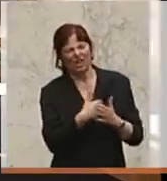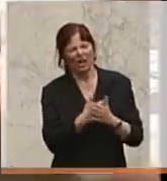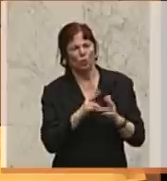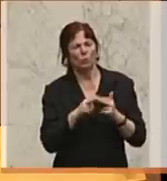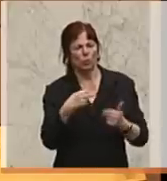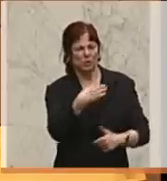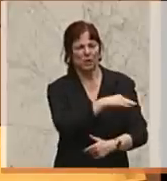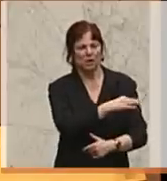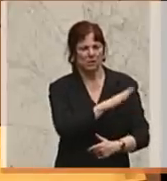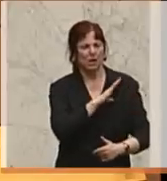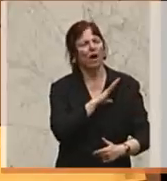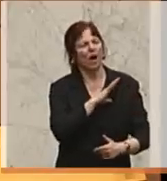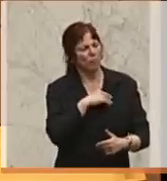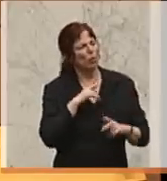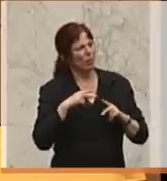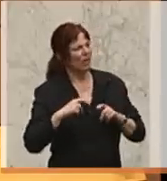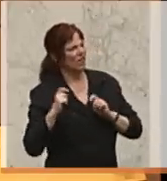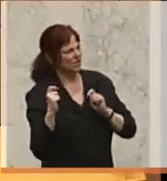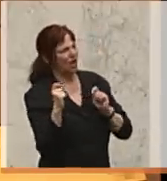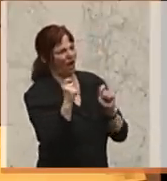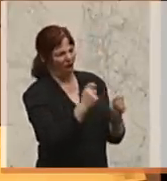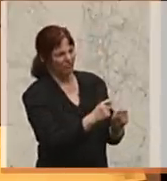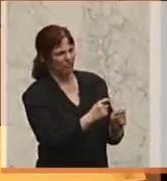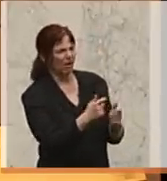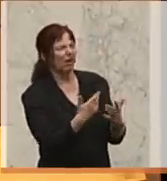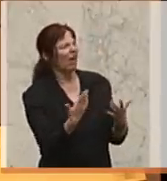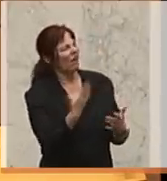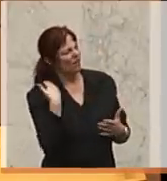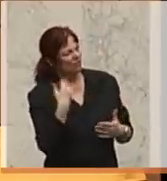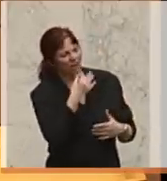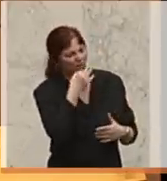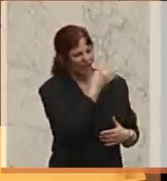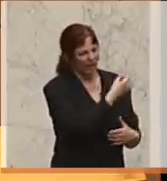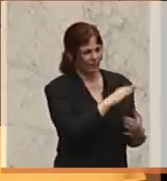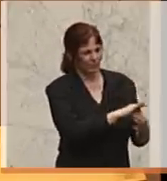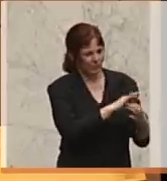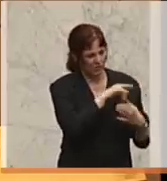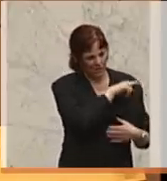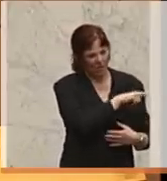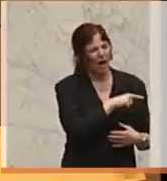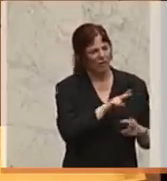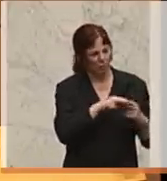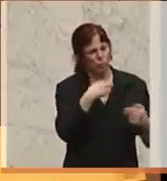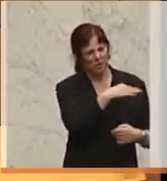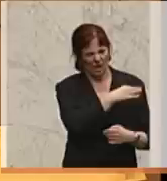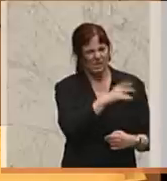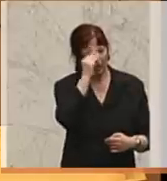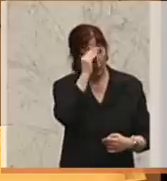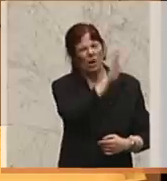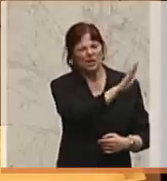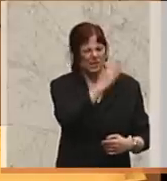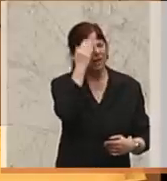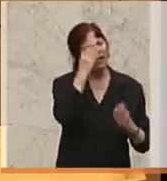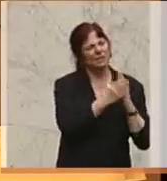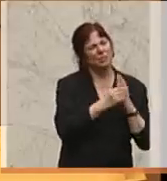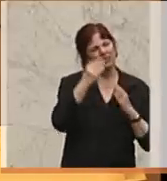aber ich nehme die Expertise auch des Herrn Ostermeier, was Inserate betrifft und deren Gestaltung, nehme ich natürlich auch gerne hin. Er ist